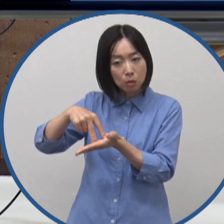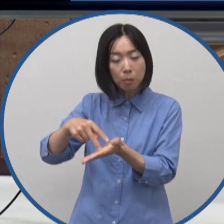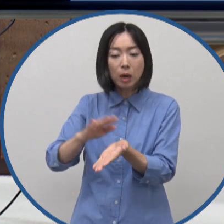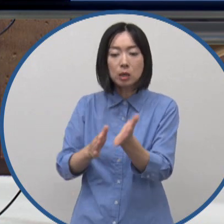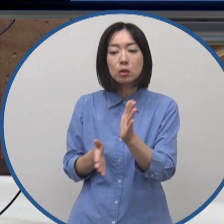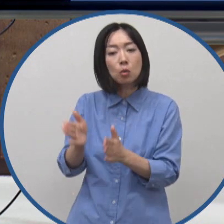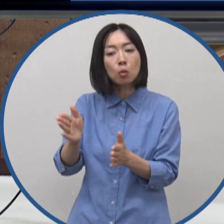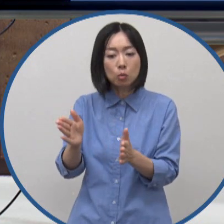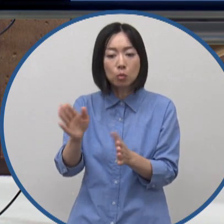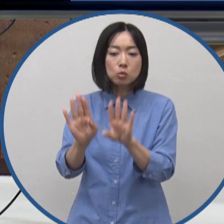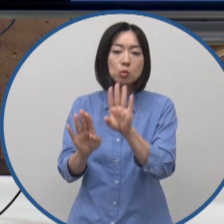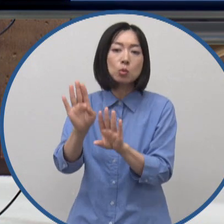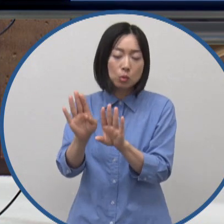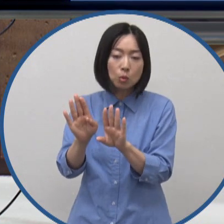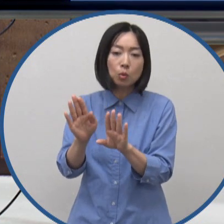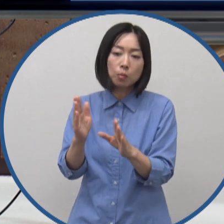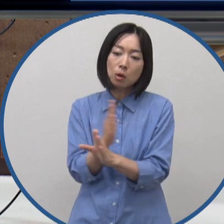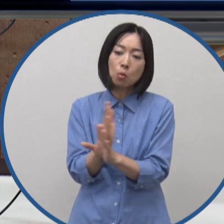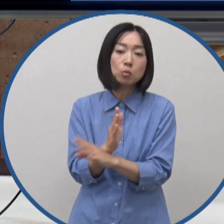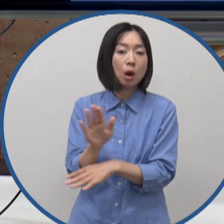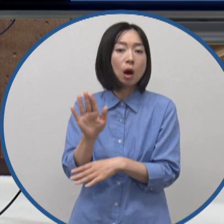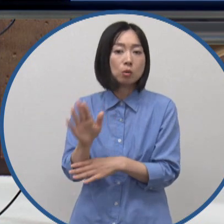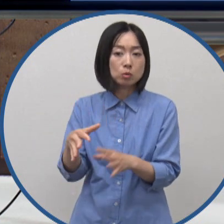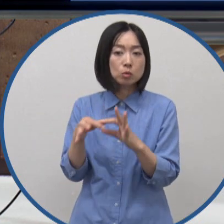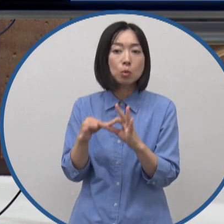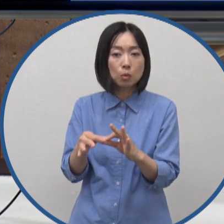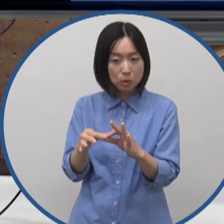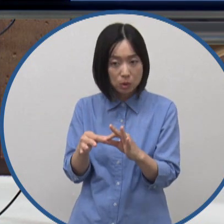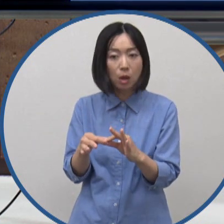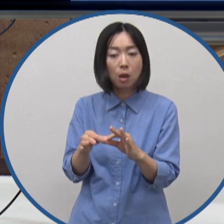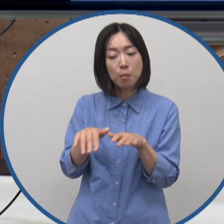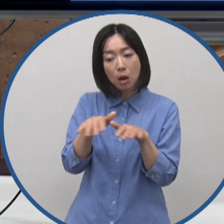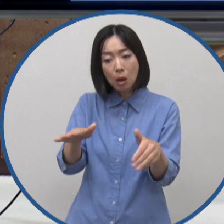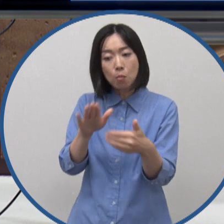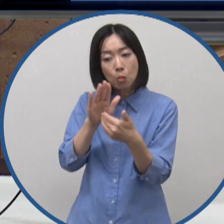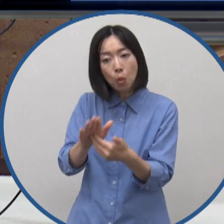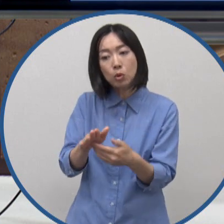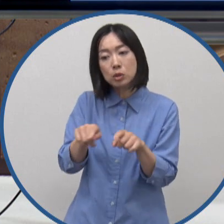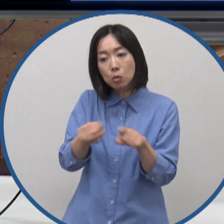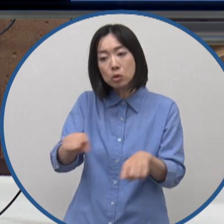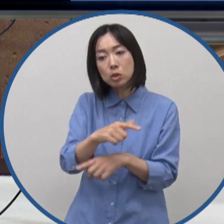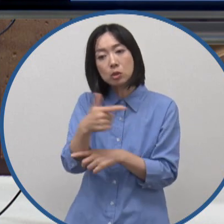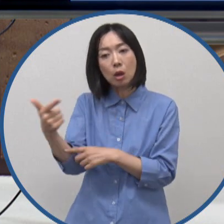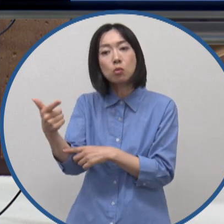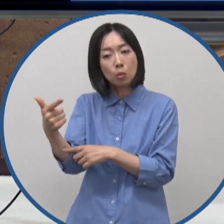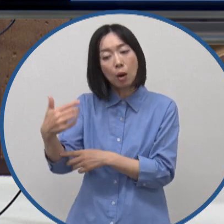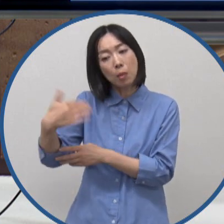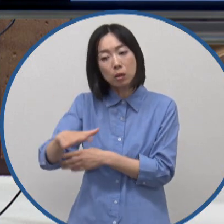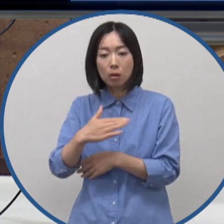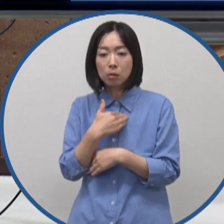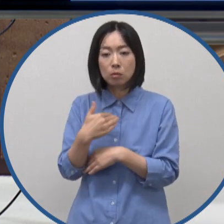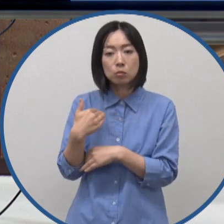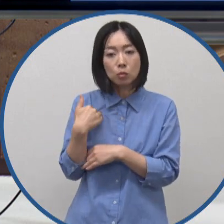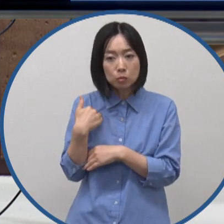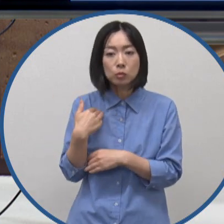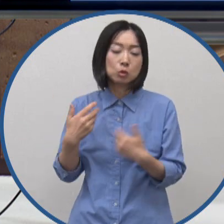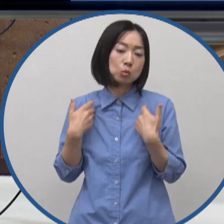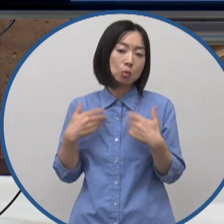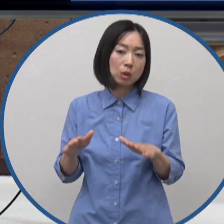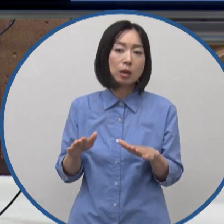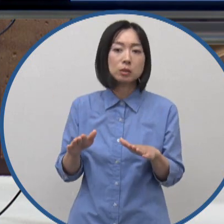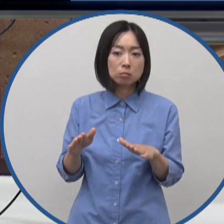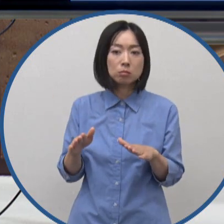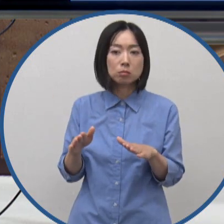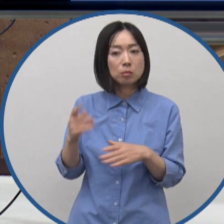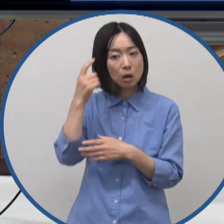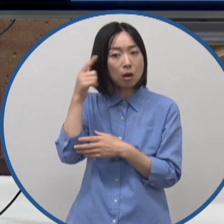供体制がまだ余裕があるため、まん延防止等重点措置に指定しないといった立場だと思いますが、これについては改めてですが、